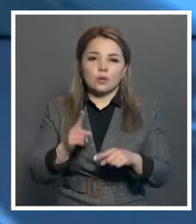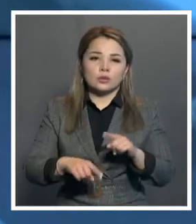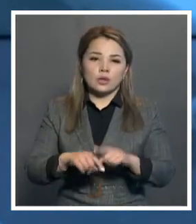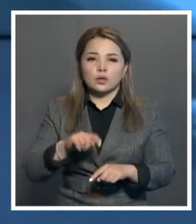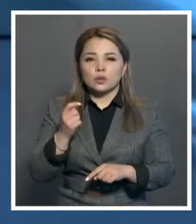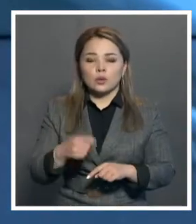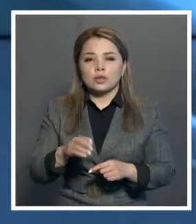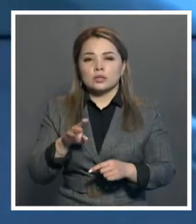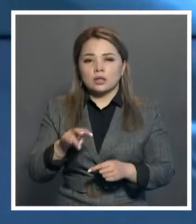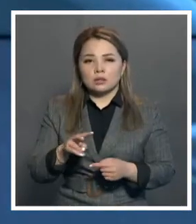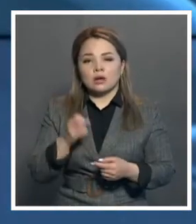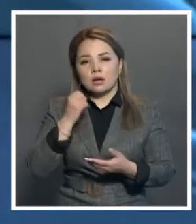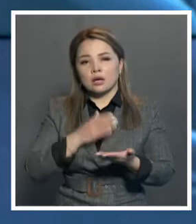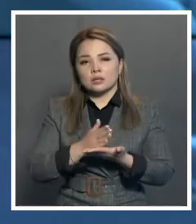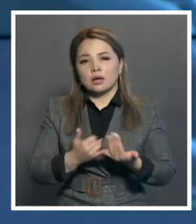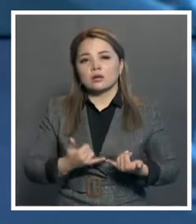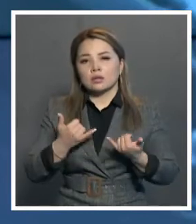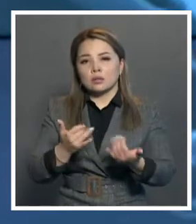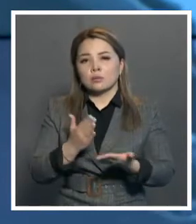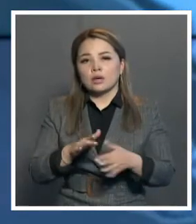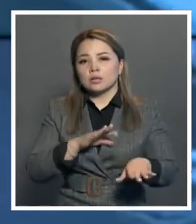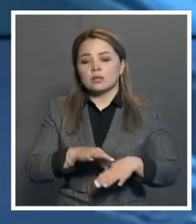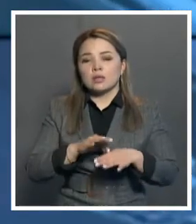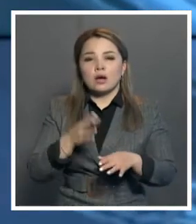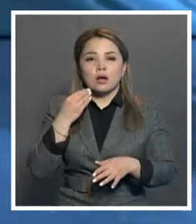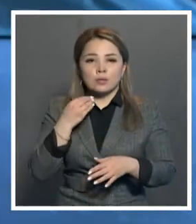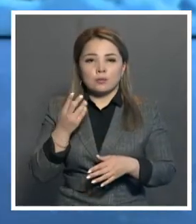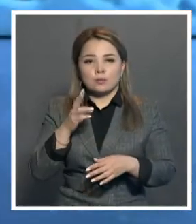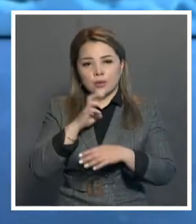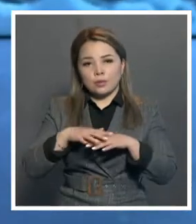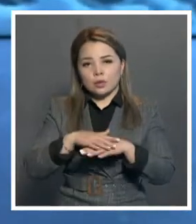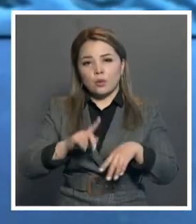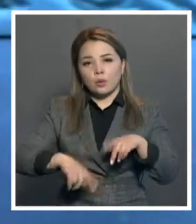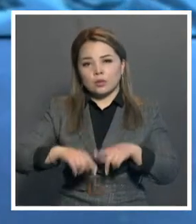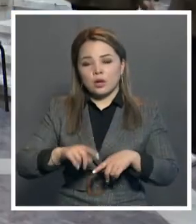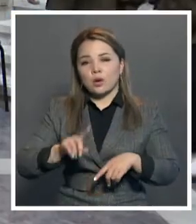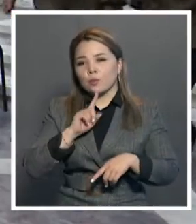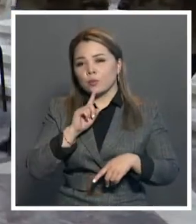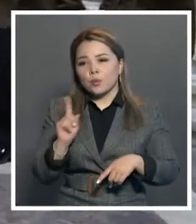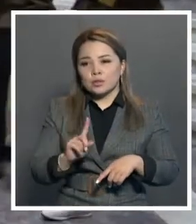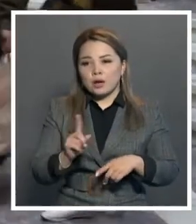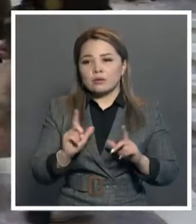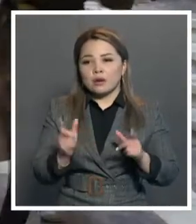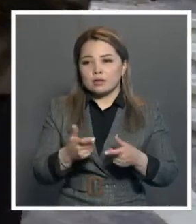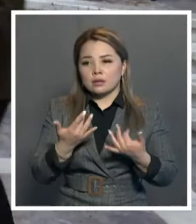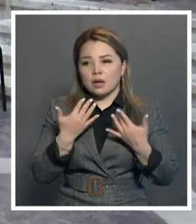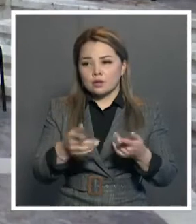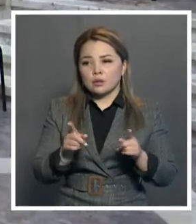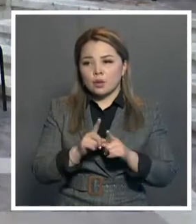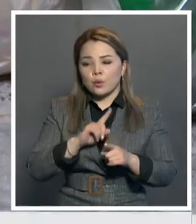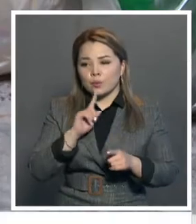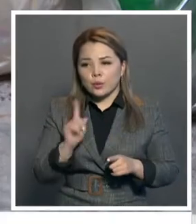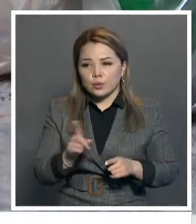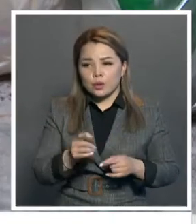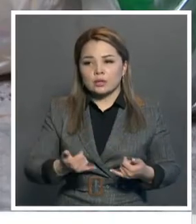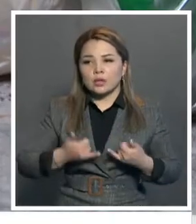тыл ардагерлеріне құрмет көрсетілді. Шара Алматыдағы мемлекеттік орталық музейде карантин талаптарына сай өтті. Музейдің тұрақты демеушілері